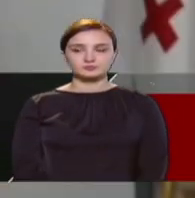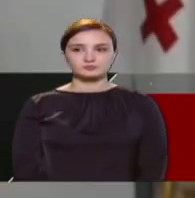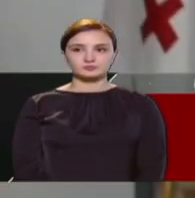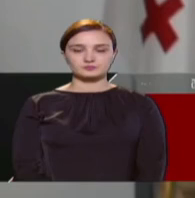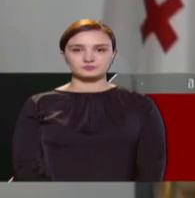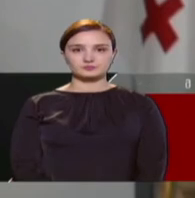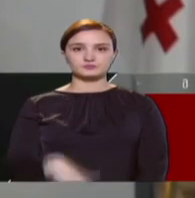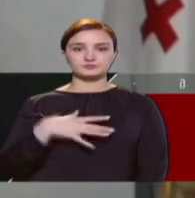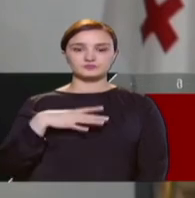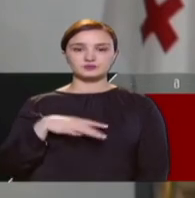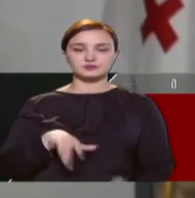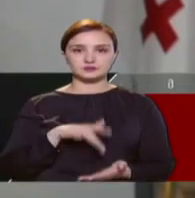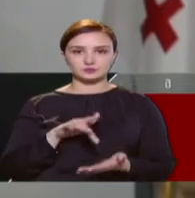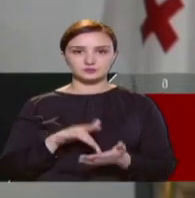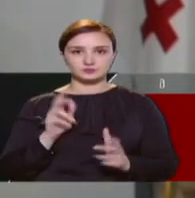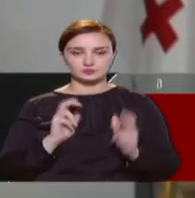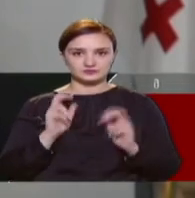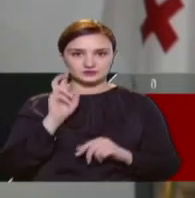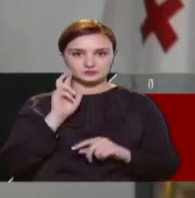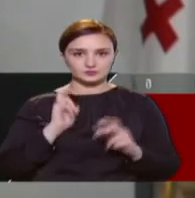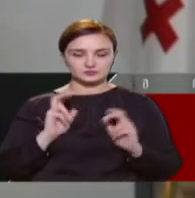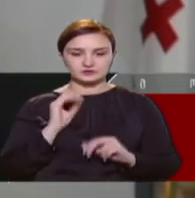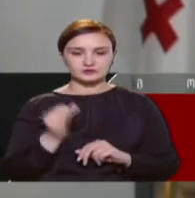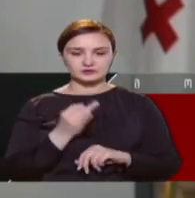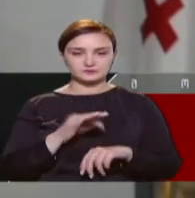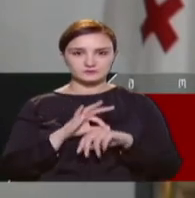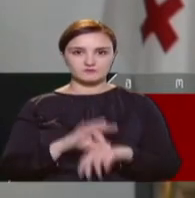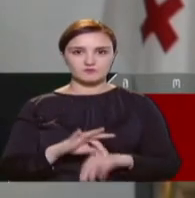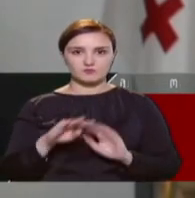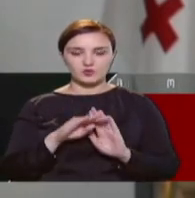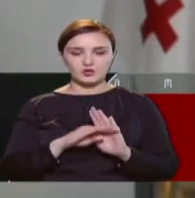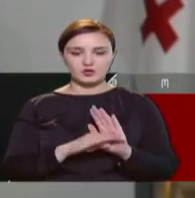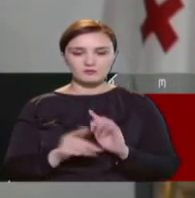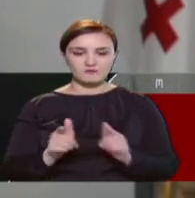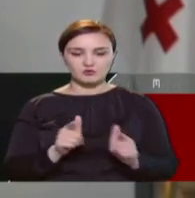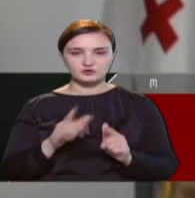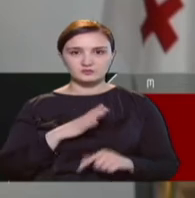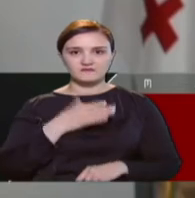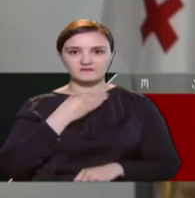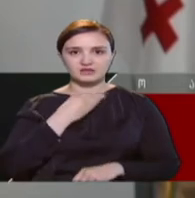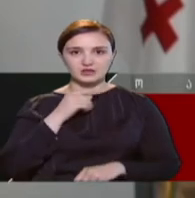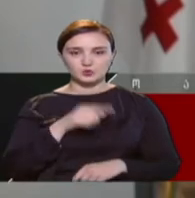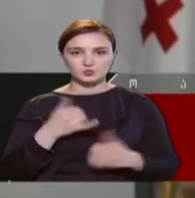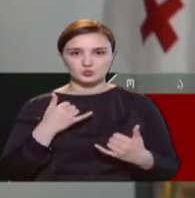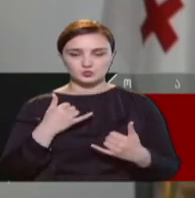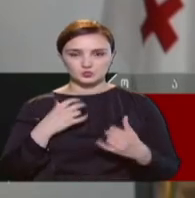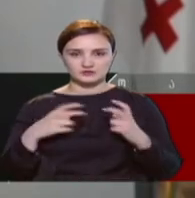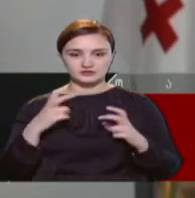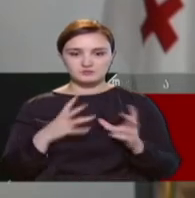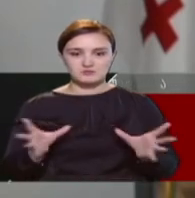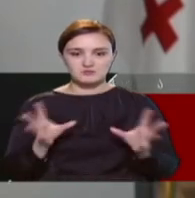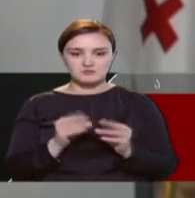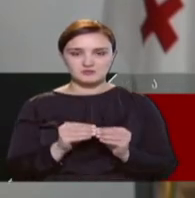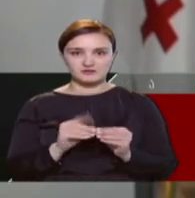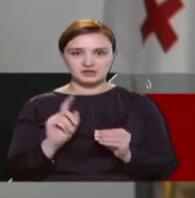Ვილნიუსის სახელმწიფო უნივერსიტეტში იმართება ძალიან საინტერესო პრეზენტაცია პროგრამისა, რომელიც მოუზადა ვილნიუსის უნივერსიტეტთან ერთად. ეს არის ერთობლივი